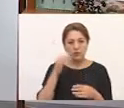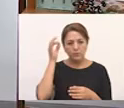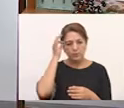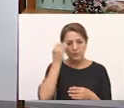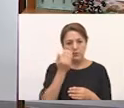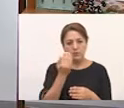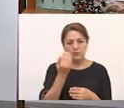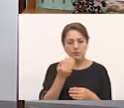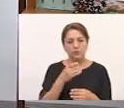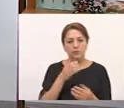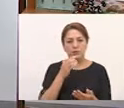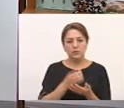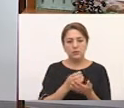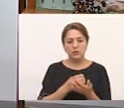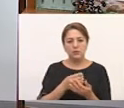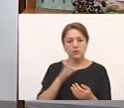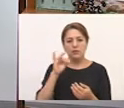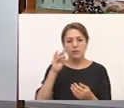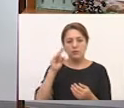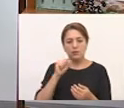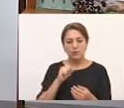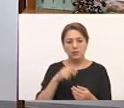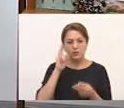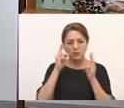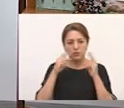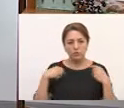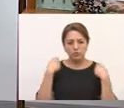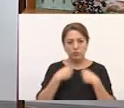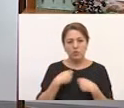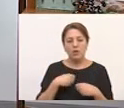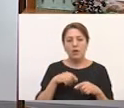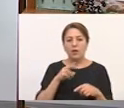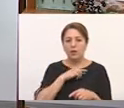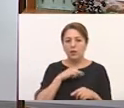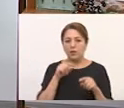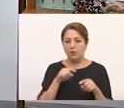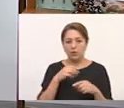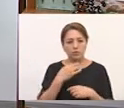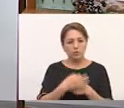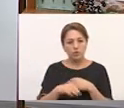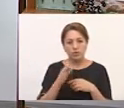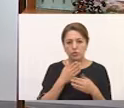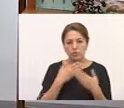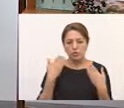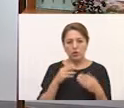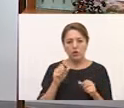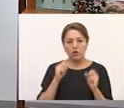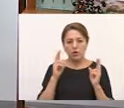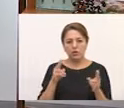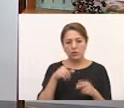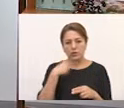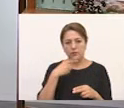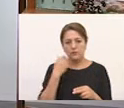вина и заячий тулуп. Ты видишь, что я не такой еще кровопийца, как говорит обо мне ваша